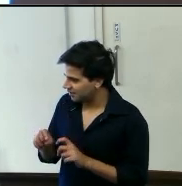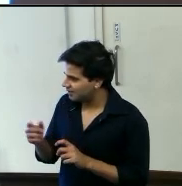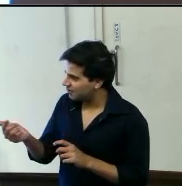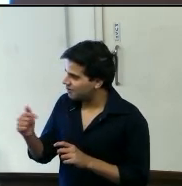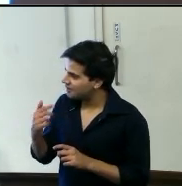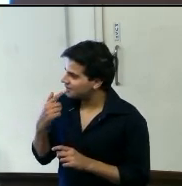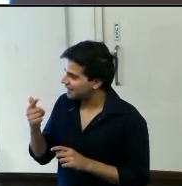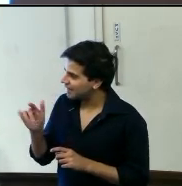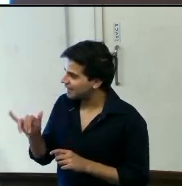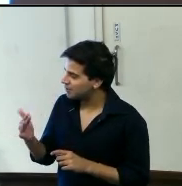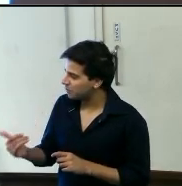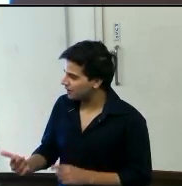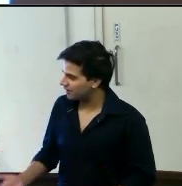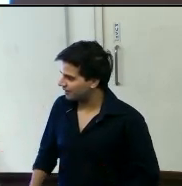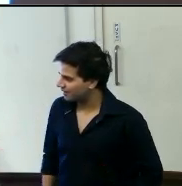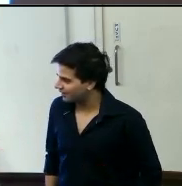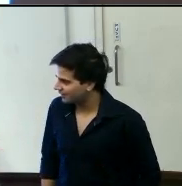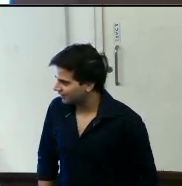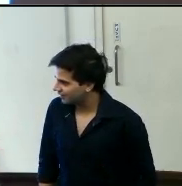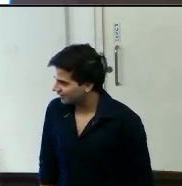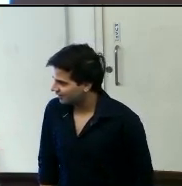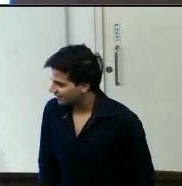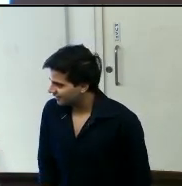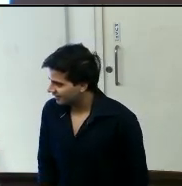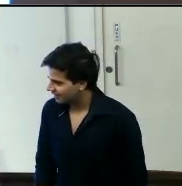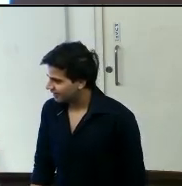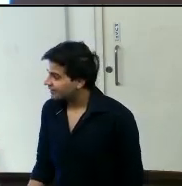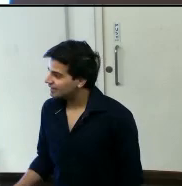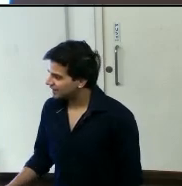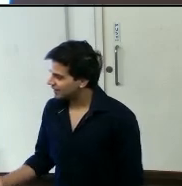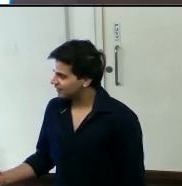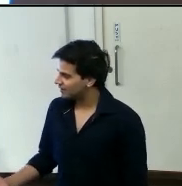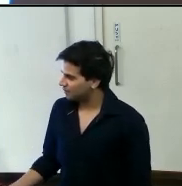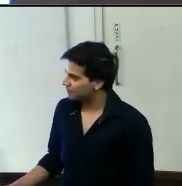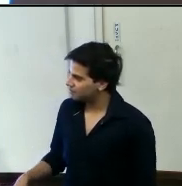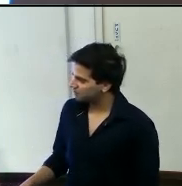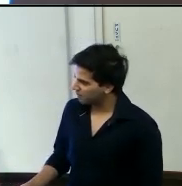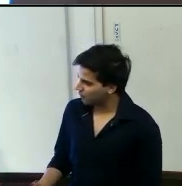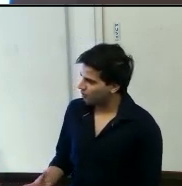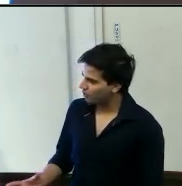ಮಾಡೋದನ್ನು ಕಲಿಸೋ ಪದ್ಧತಿಯಲ್ಲಿ ಬಹಳ ದೋಷ ಇದೆ.